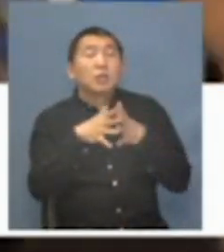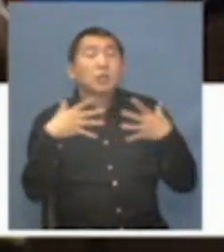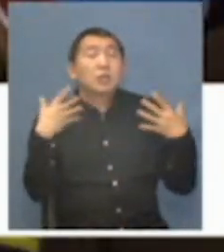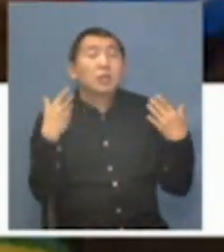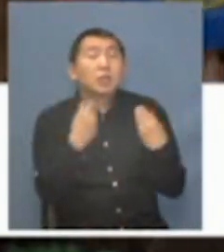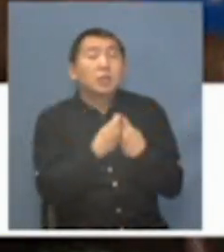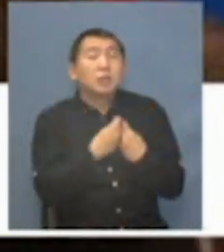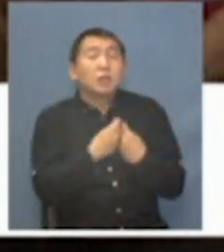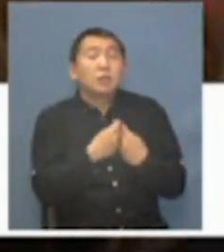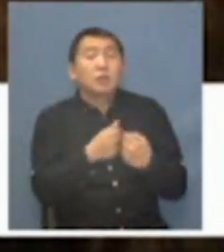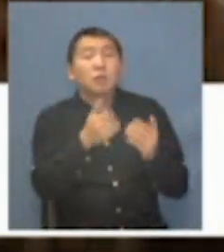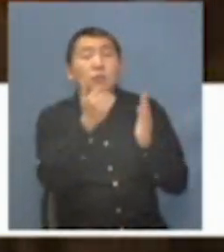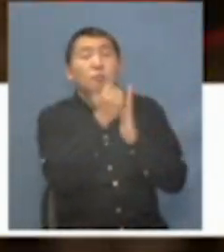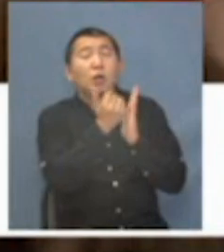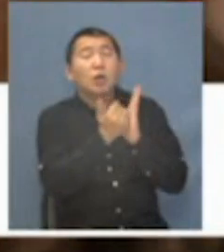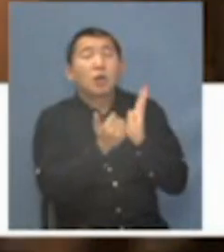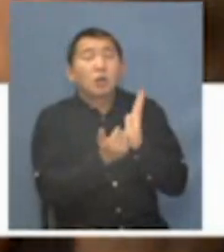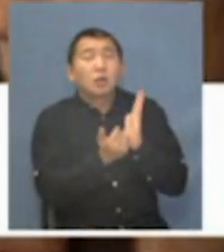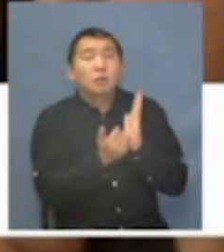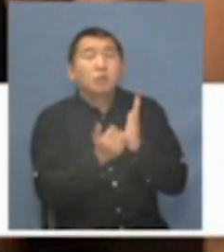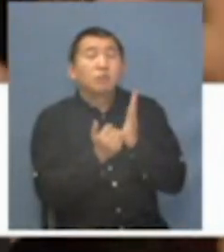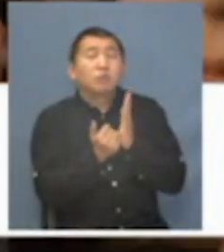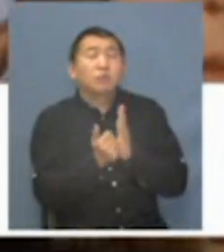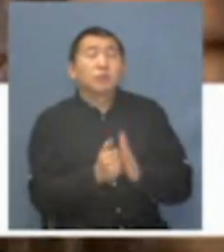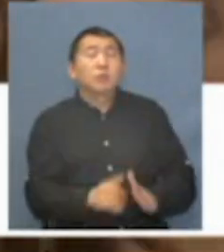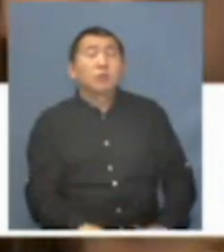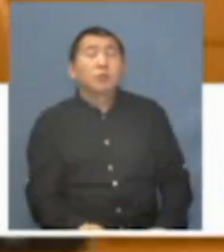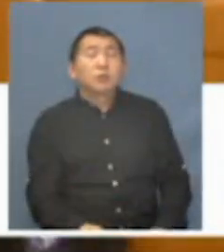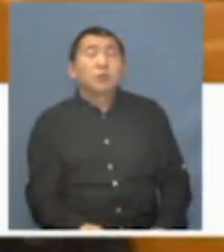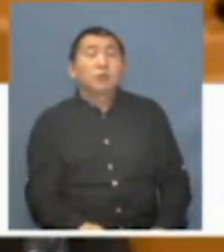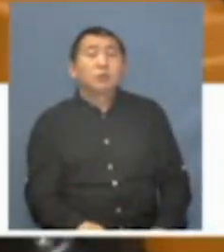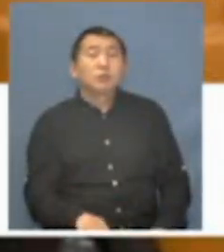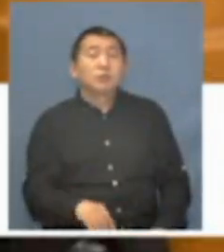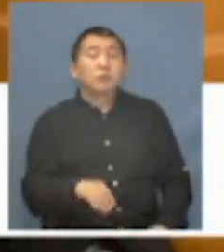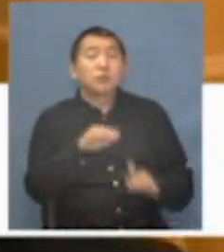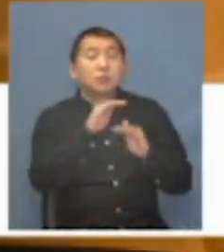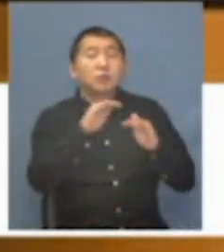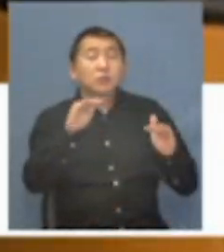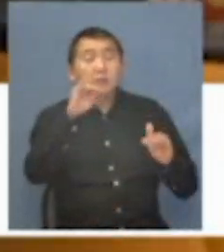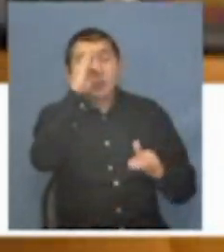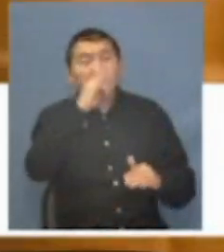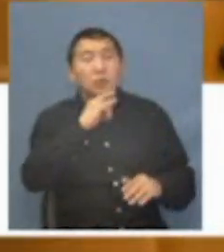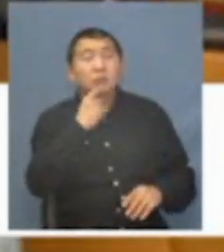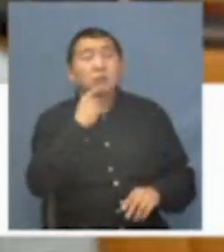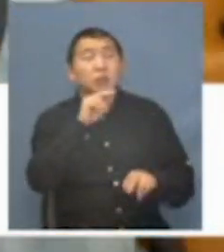де жобаға жоғарғы бағасын беріп үлгерді. Оқушыларға қазақ тілін үйреткен